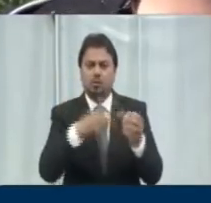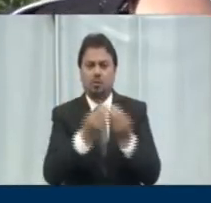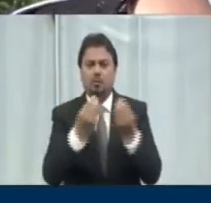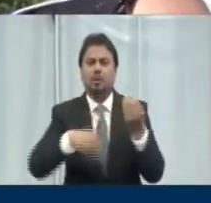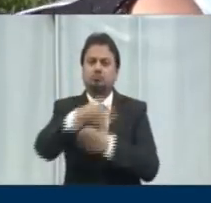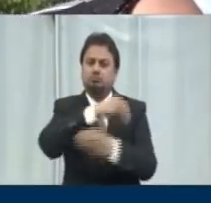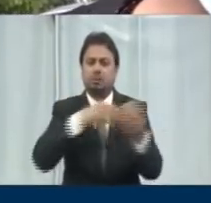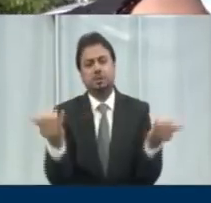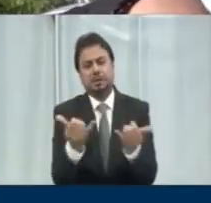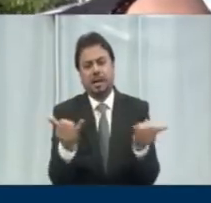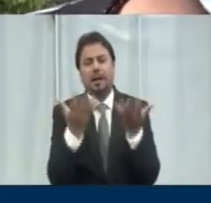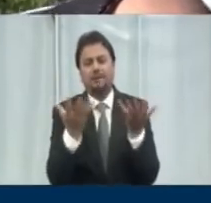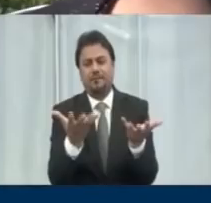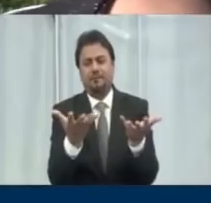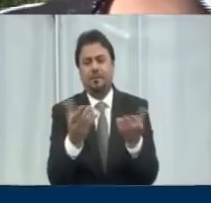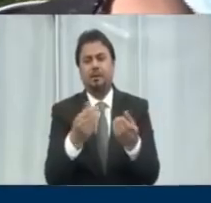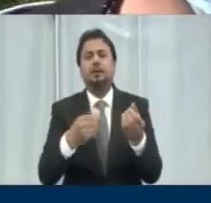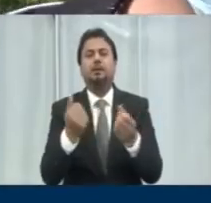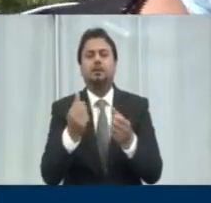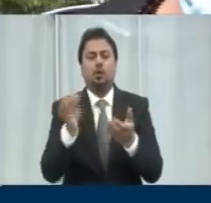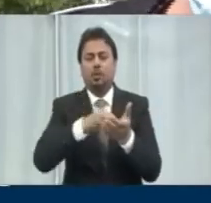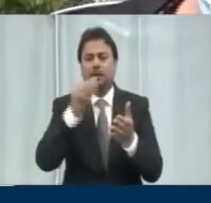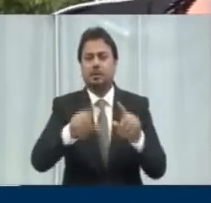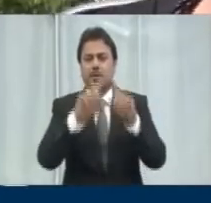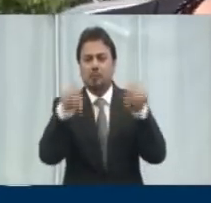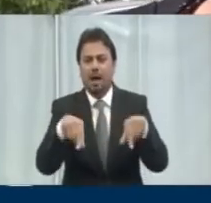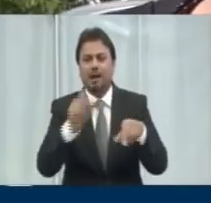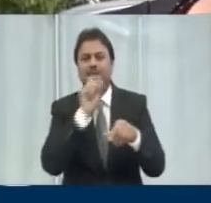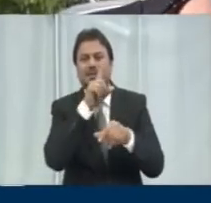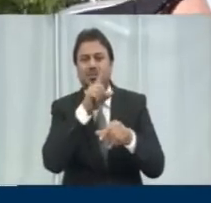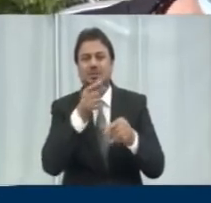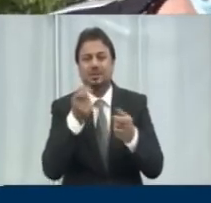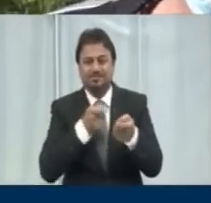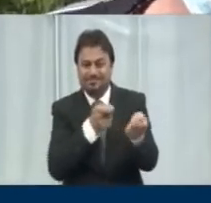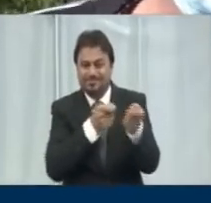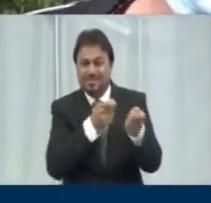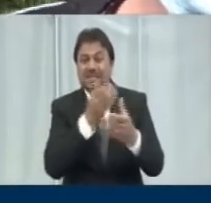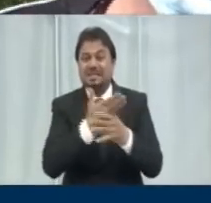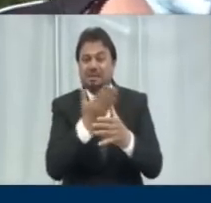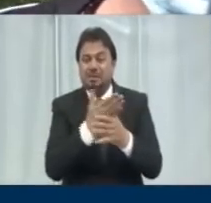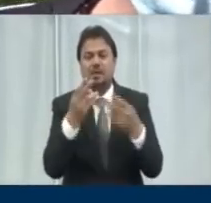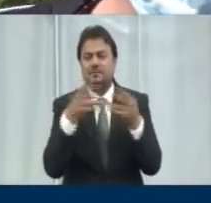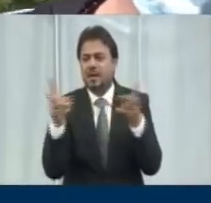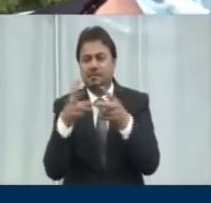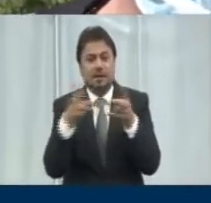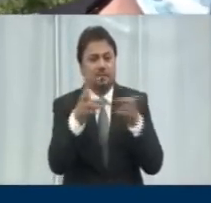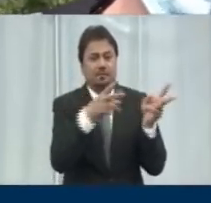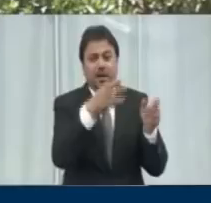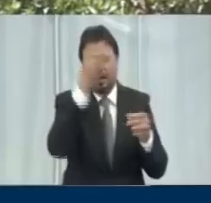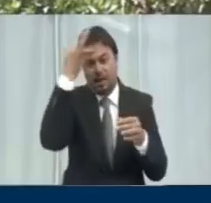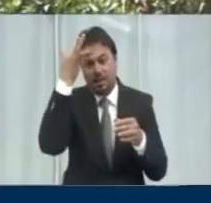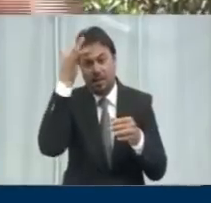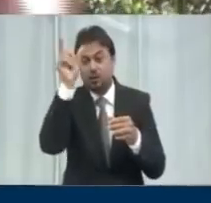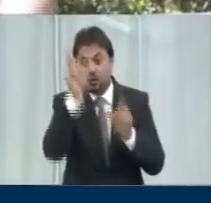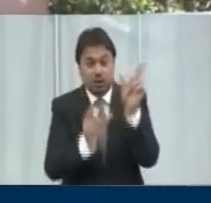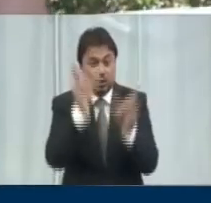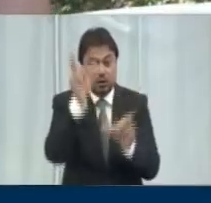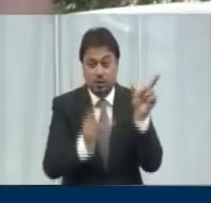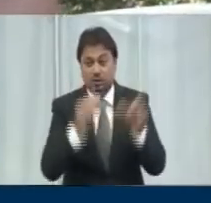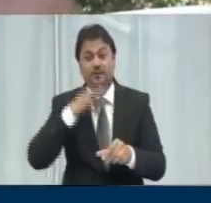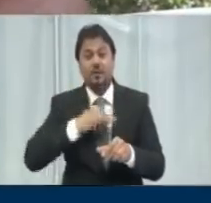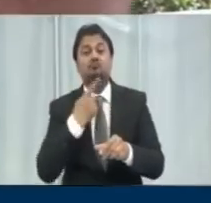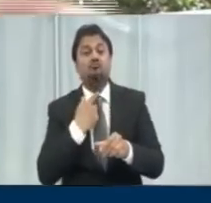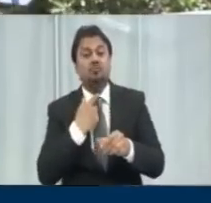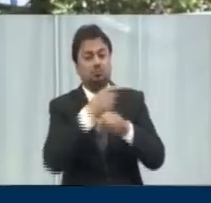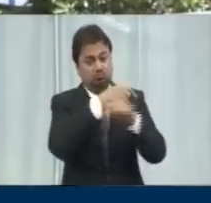الاحظ هذا الشيء، واغلب الحالات اساسا محلات الصمون او غير شيء مفتحات للاجراءات اللي خاف شخص محتاج هاي الامور. انا دا اطلع